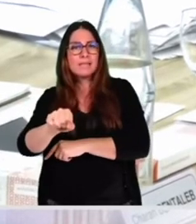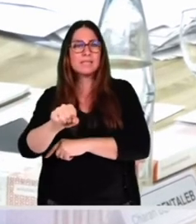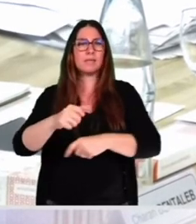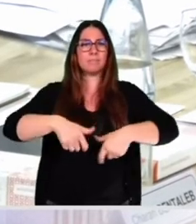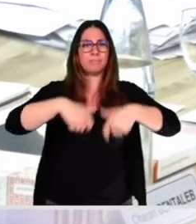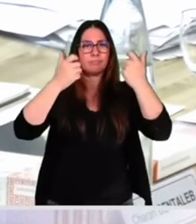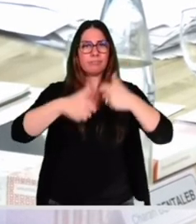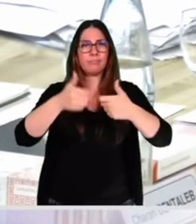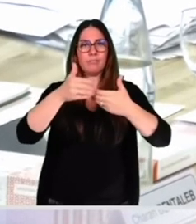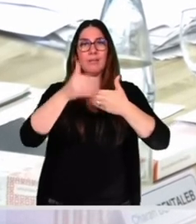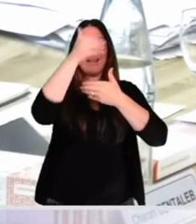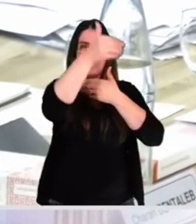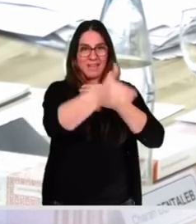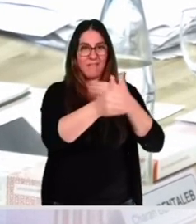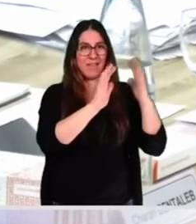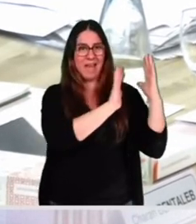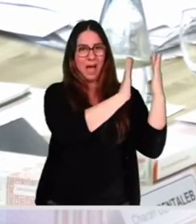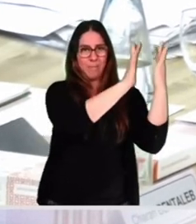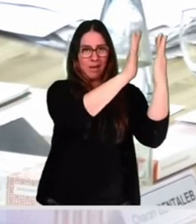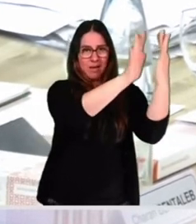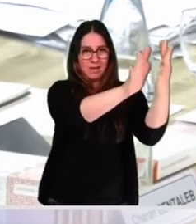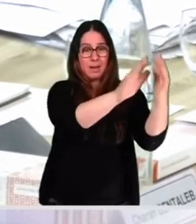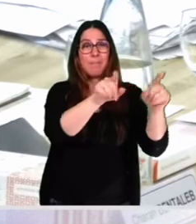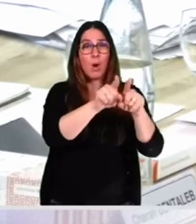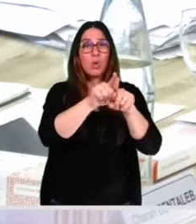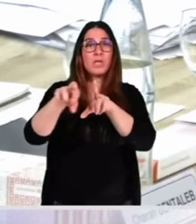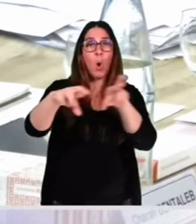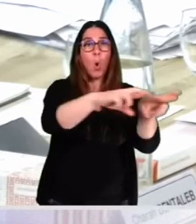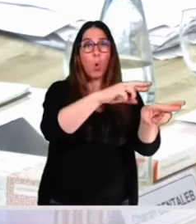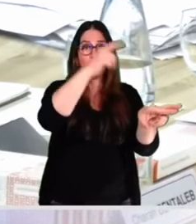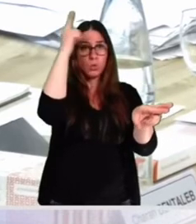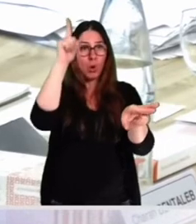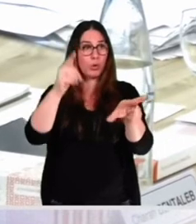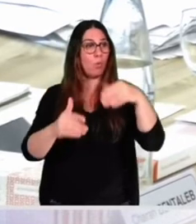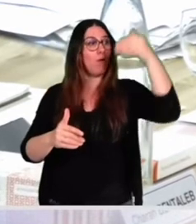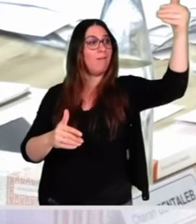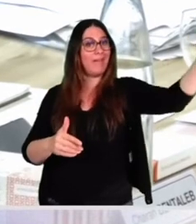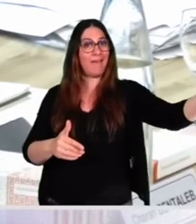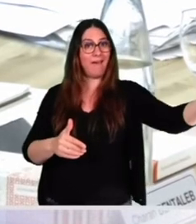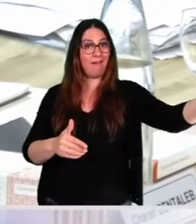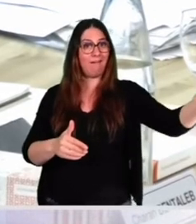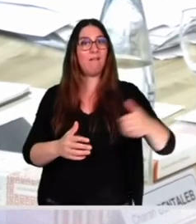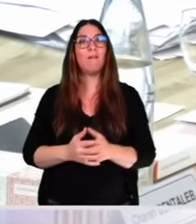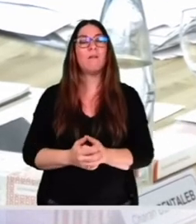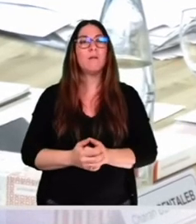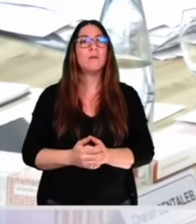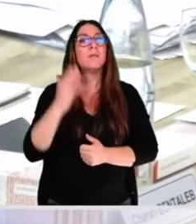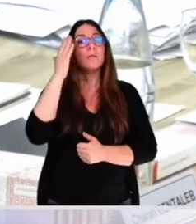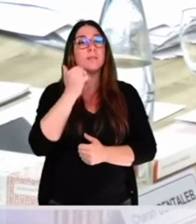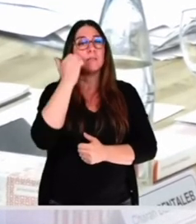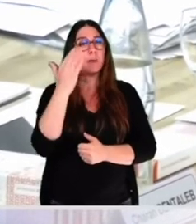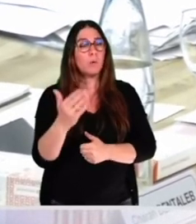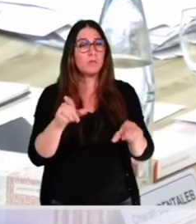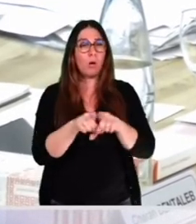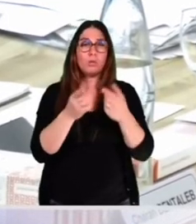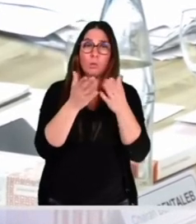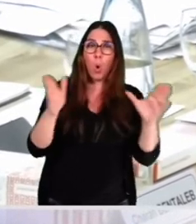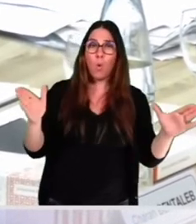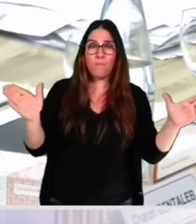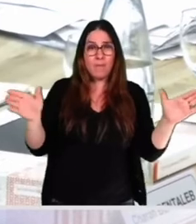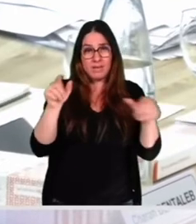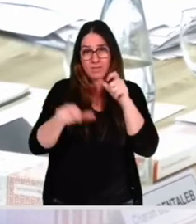bâti à l'arrière de l'allée d'arbres jusqu'à franchir la route de Lyon. Ce choix accentue l'enclavement, réduisant l'ouverture et l'appropriation